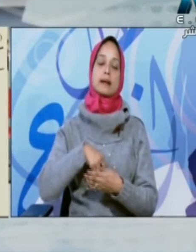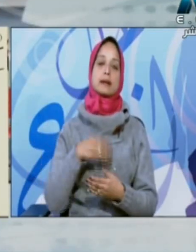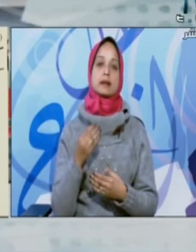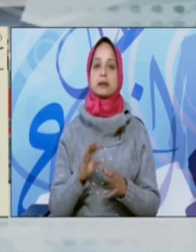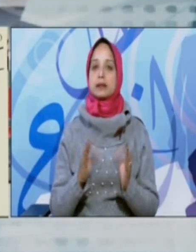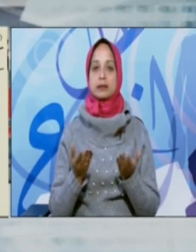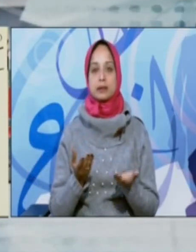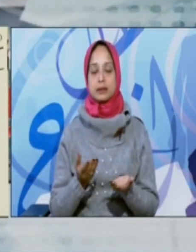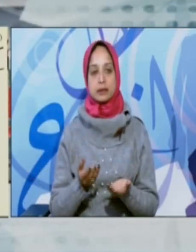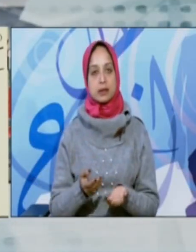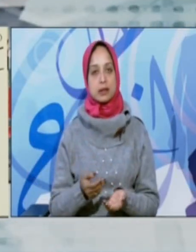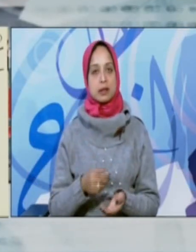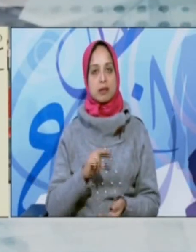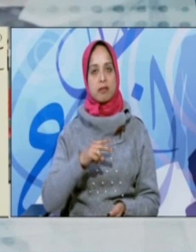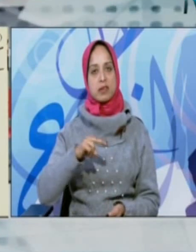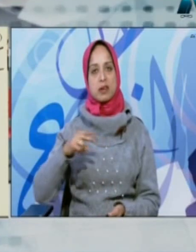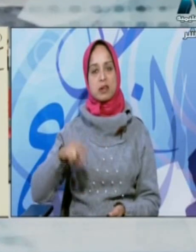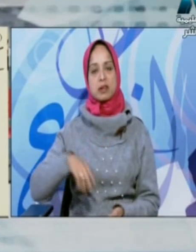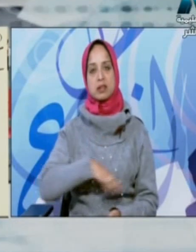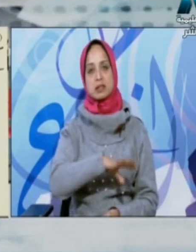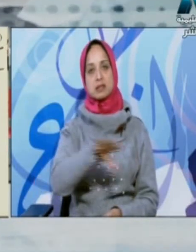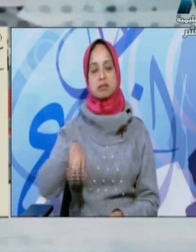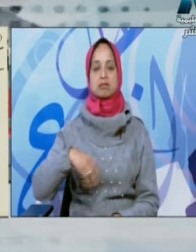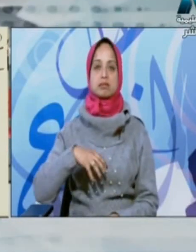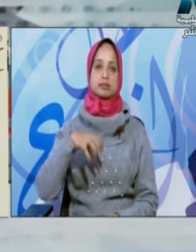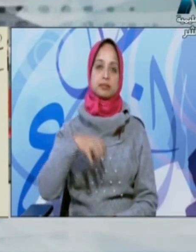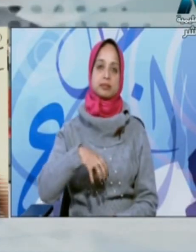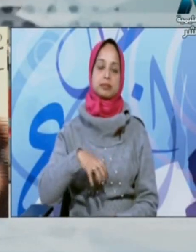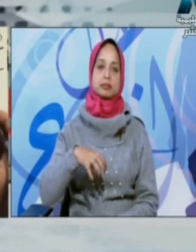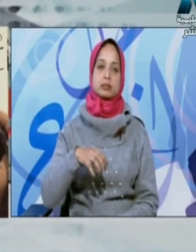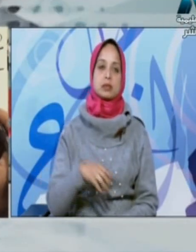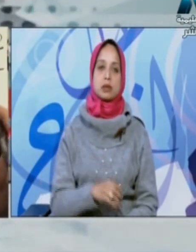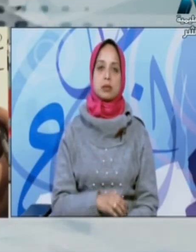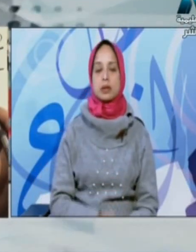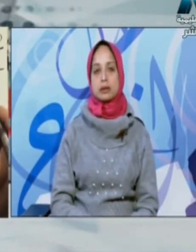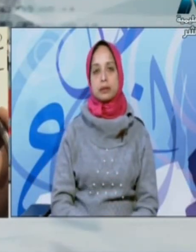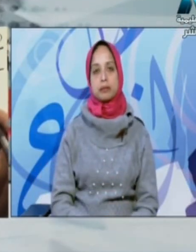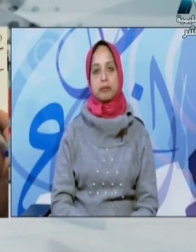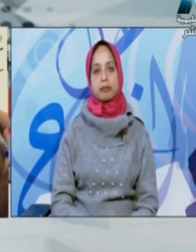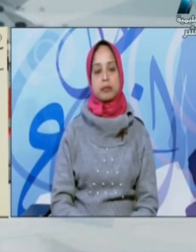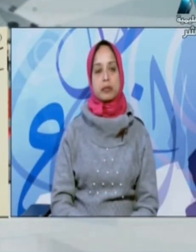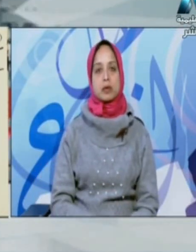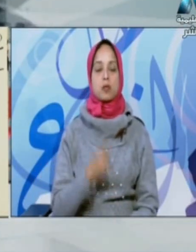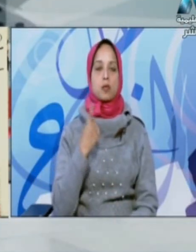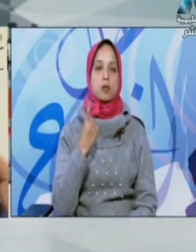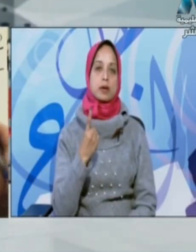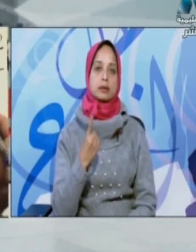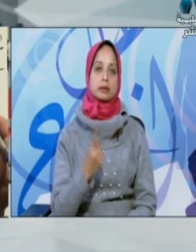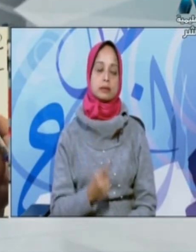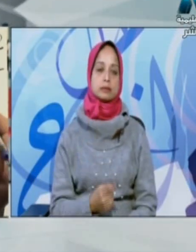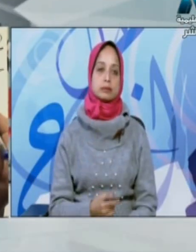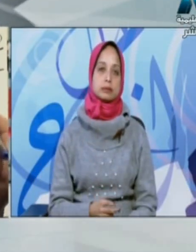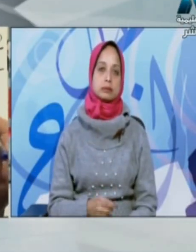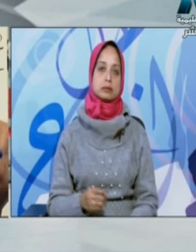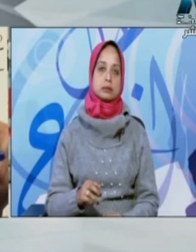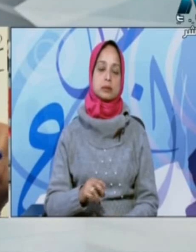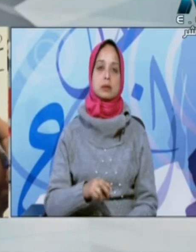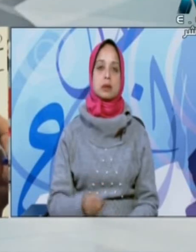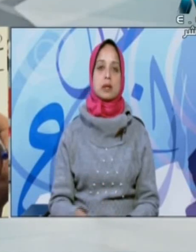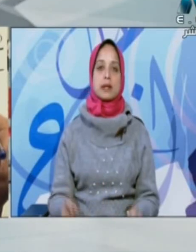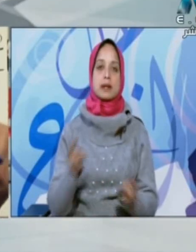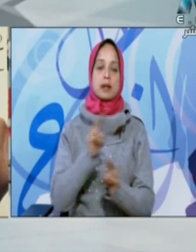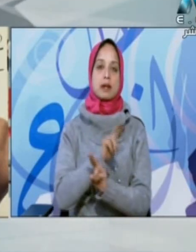المتغيرات الداخلية؟ في حاجات اتغيرت في الدولة. ايه اللي اتغير في الدولة في الداخل؟ بنقول طبعا واحد، تحول.